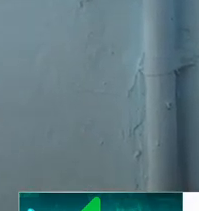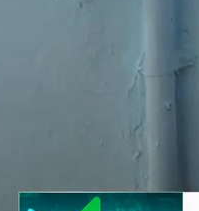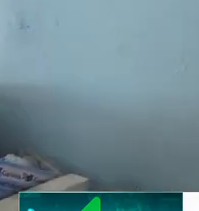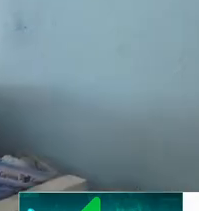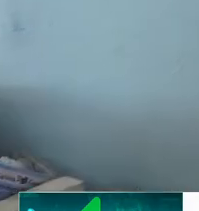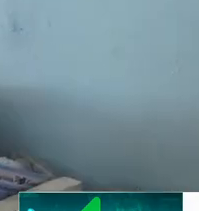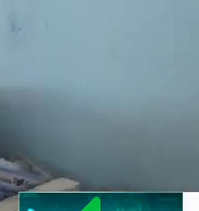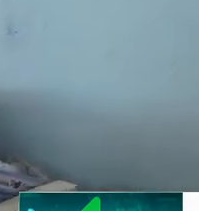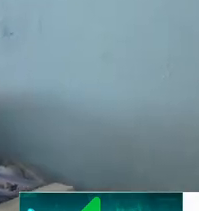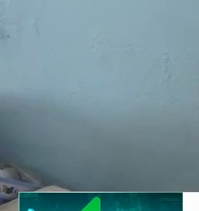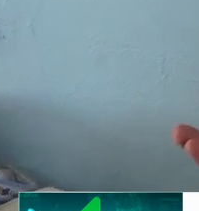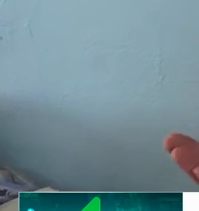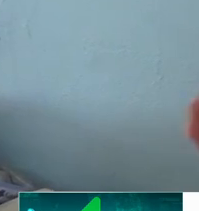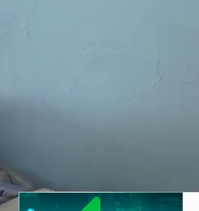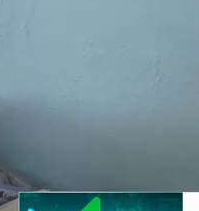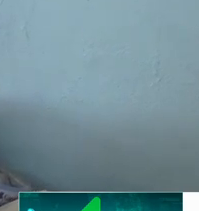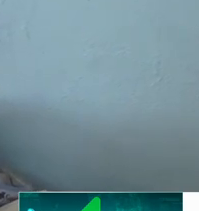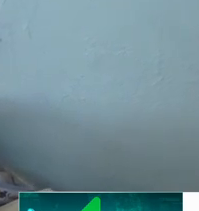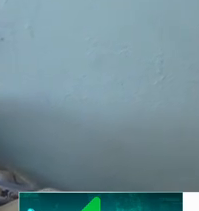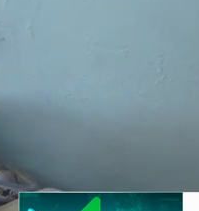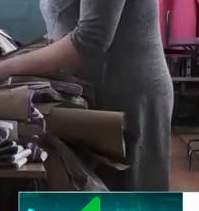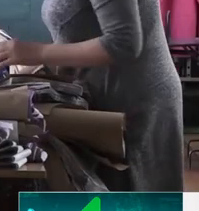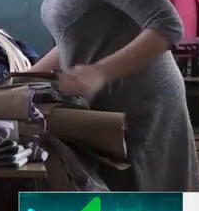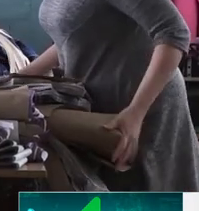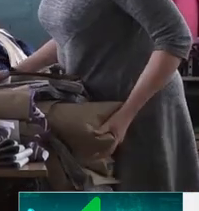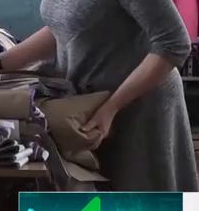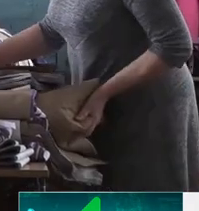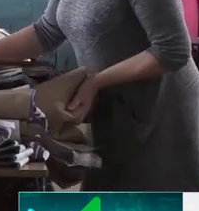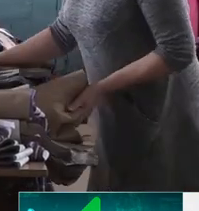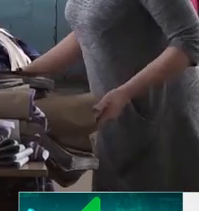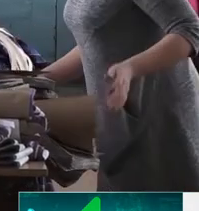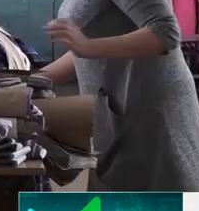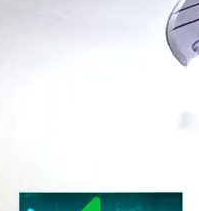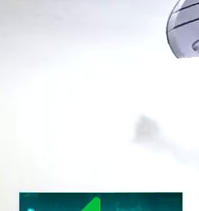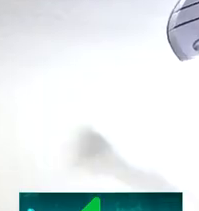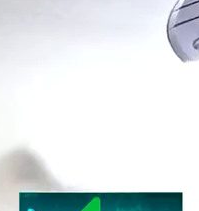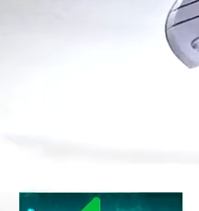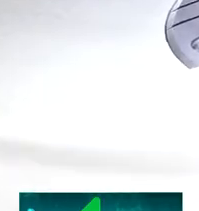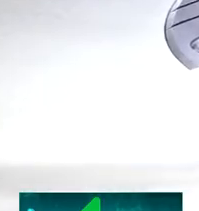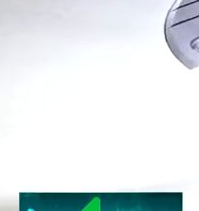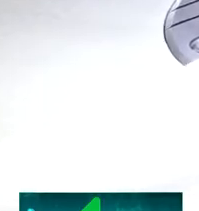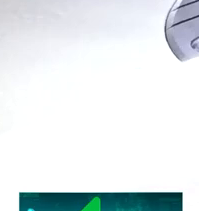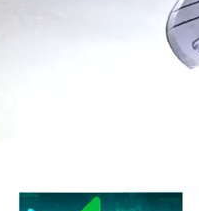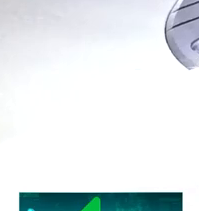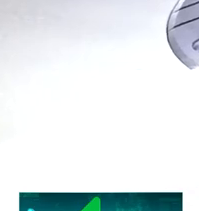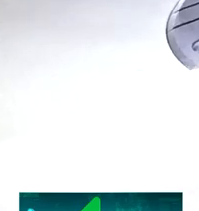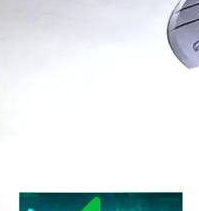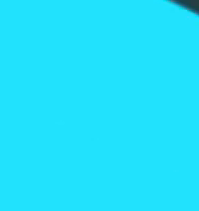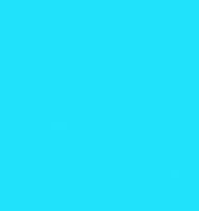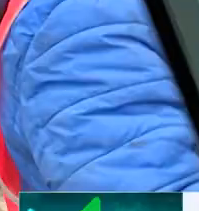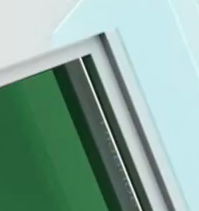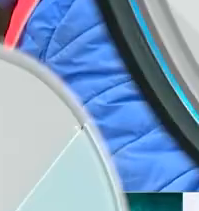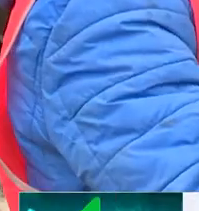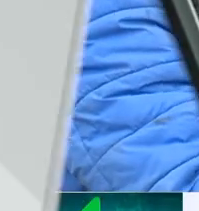хлопок. Соответственно, она уже является многоразовая. Работа кипит. На Сахалине вспомнили, как шить защитные маски.